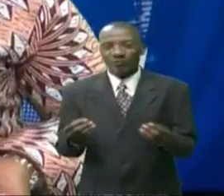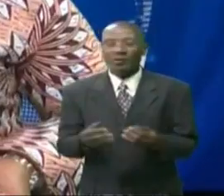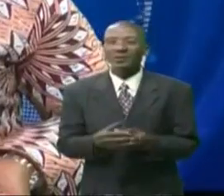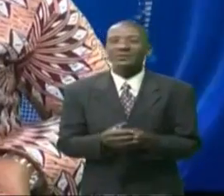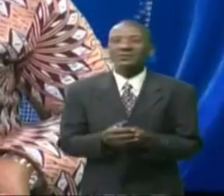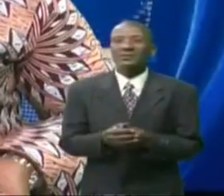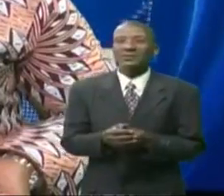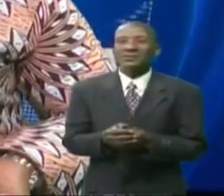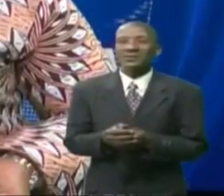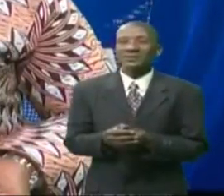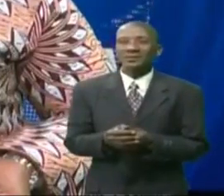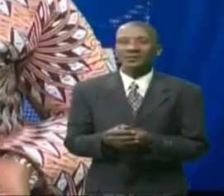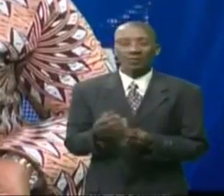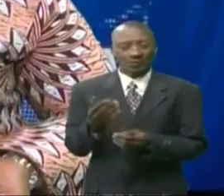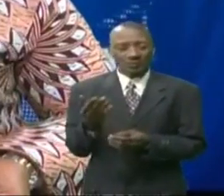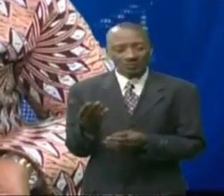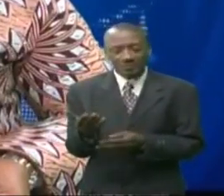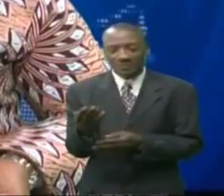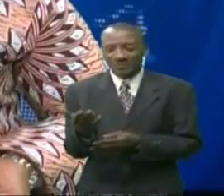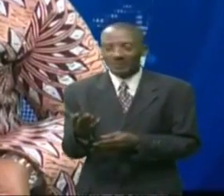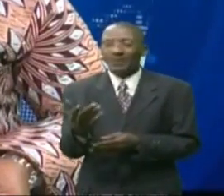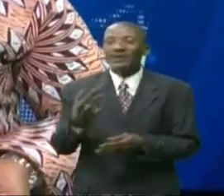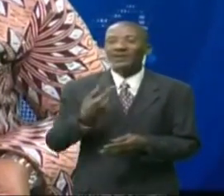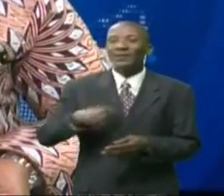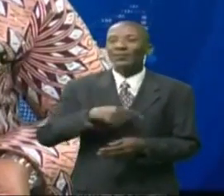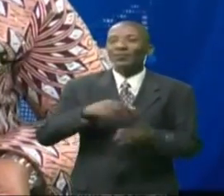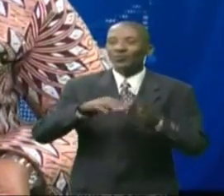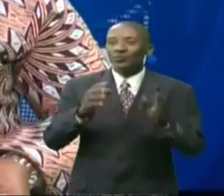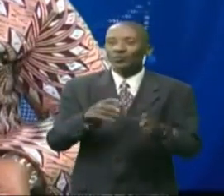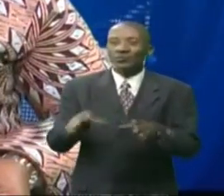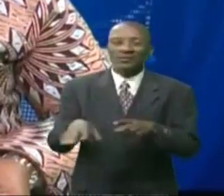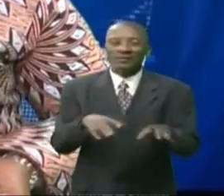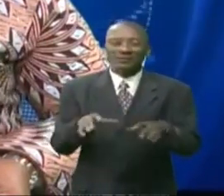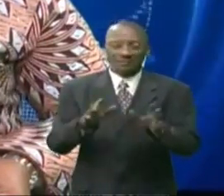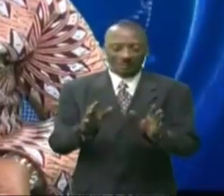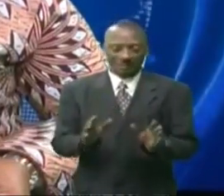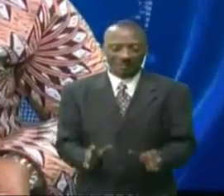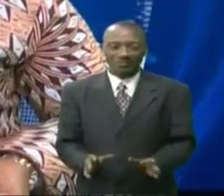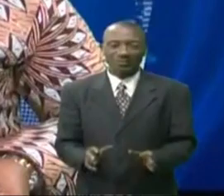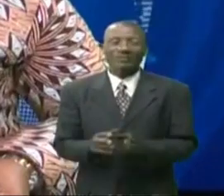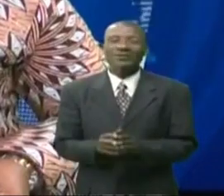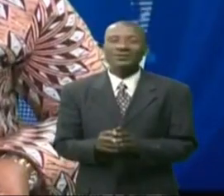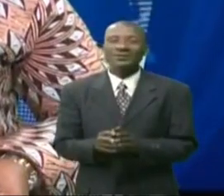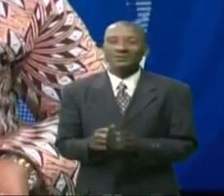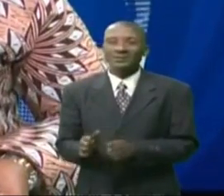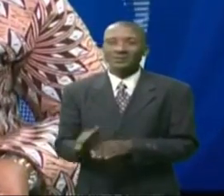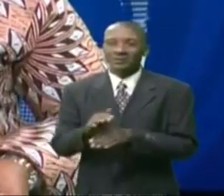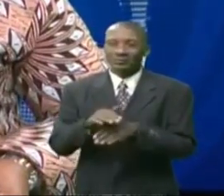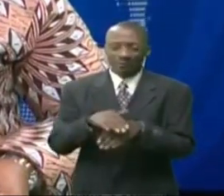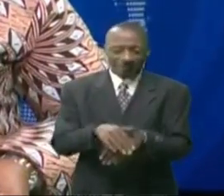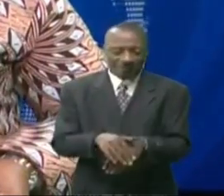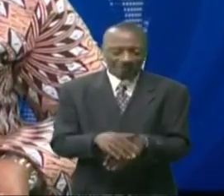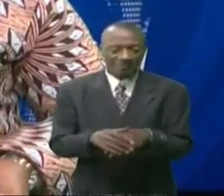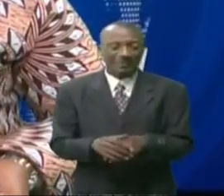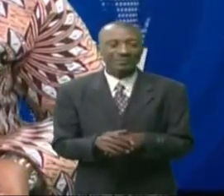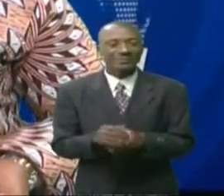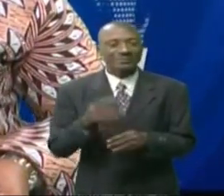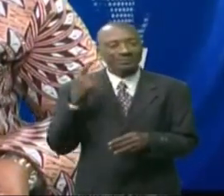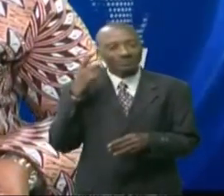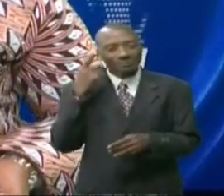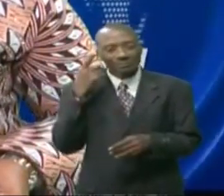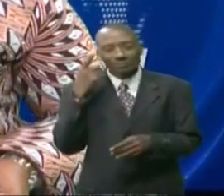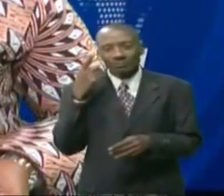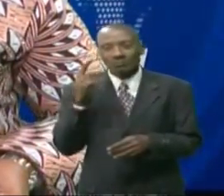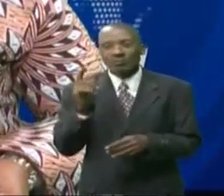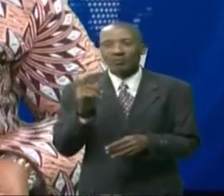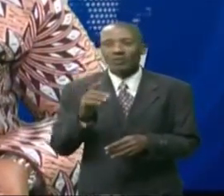congolais à s'abstenir de toute action de nature à dégrader, à salir, à mutiler et ou